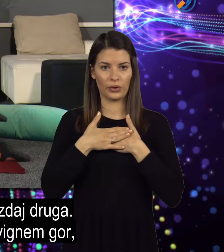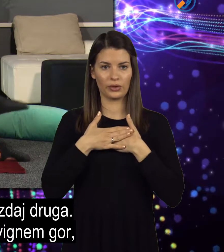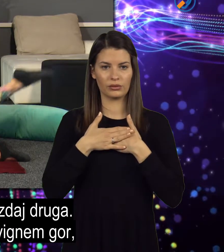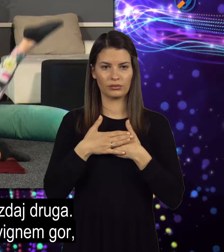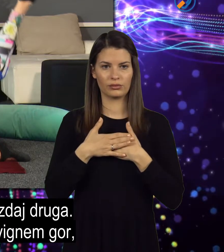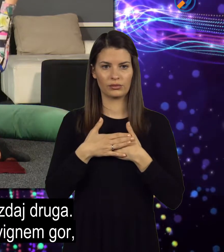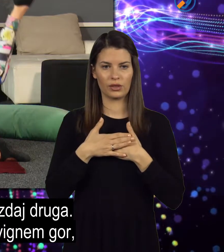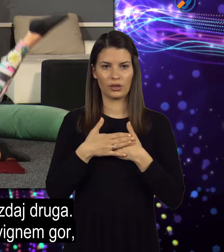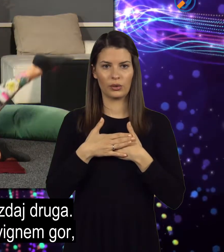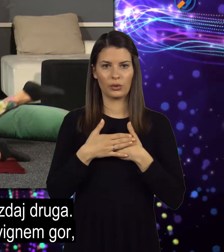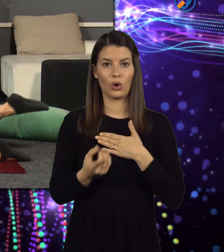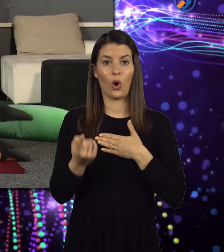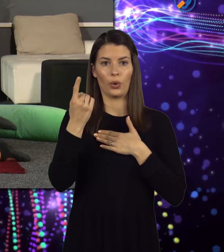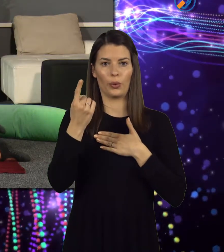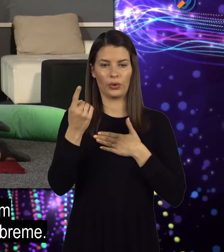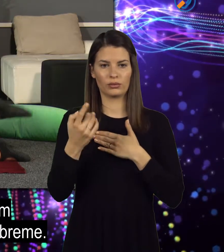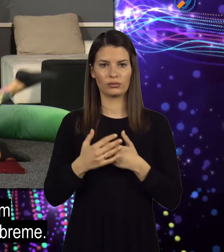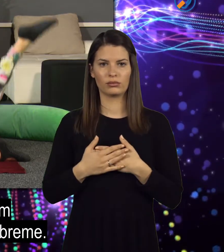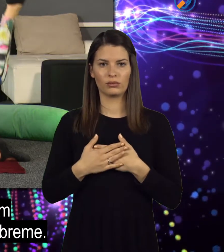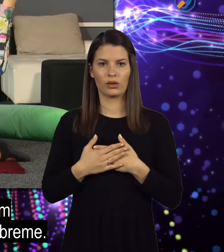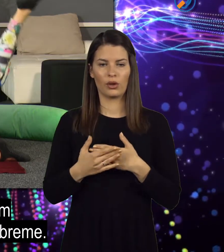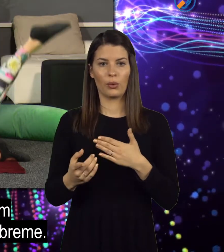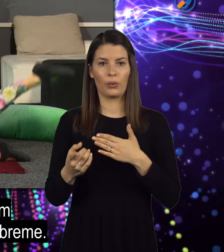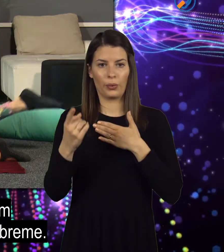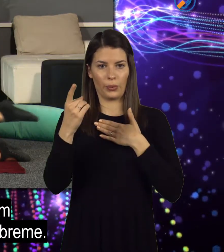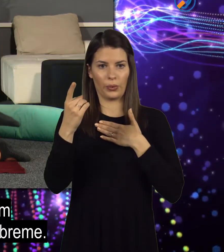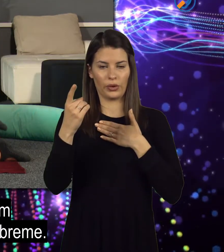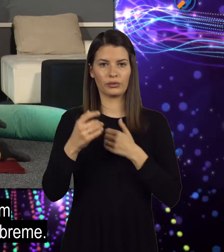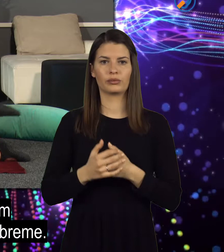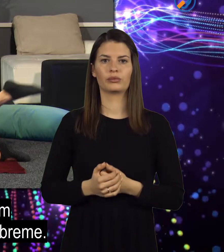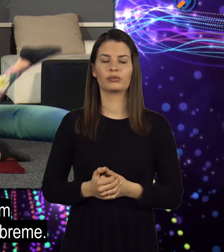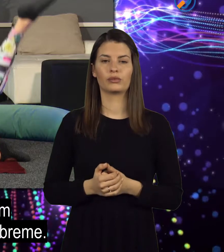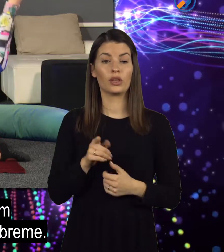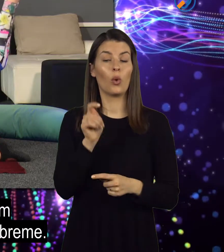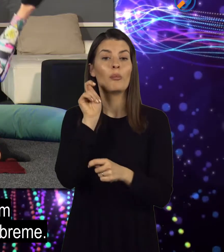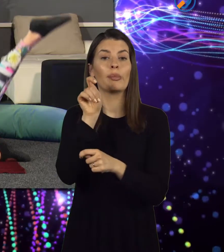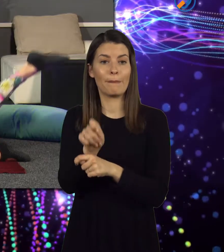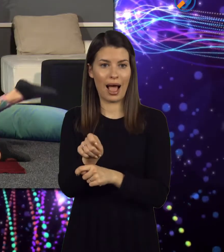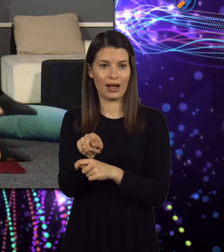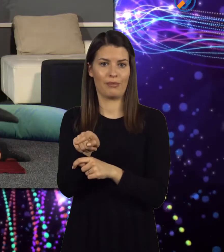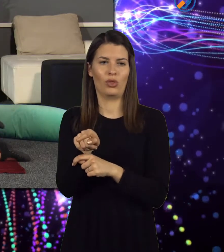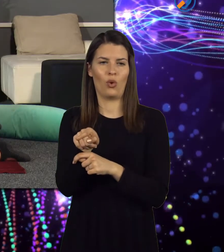Na izdih dvignem gor, torej z izdihom premagujem breme.